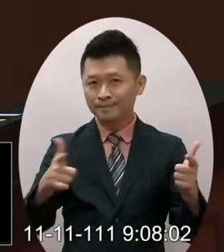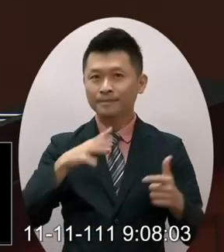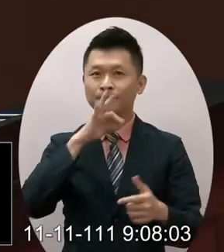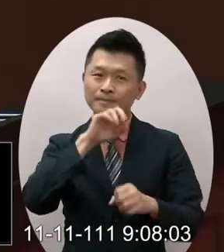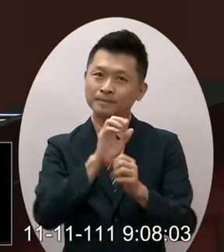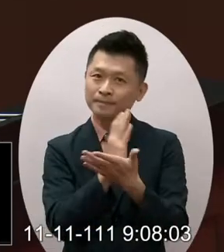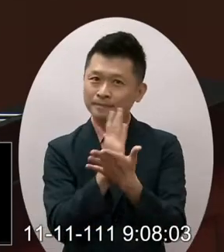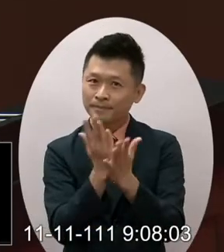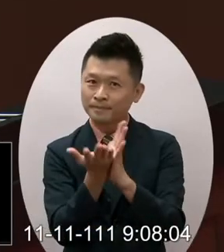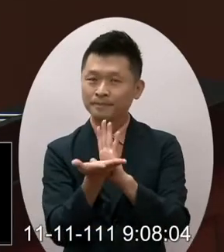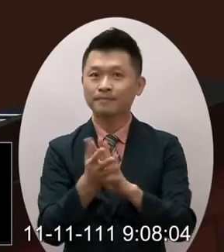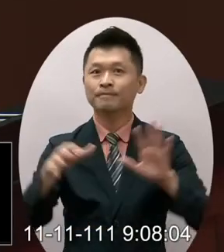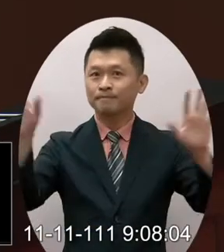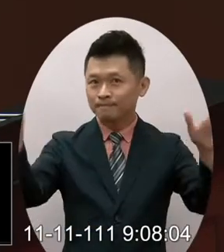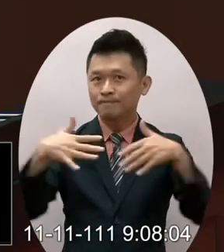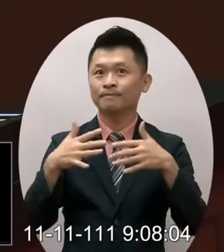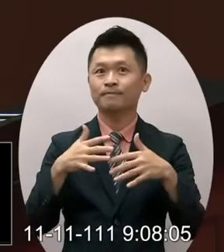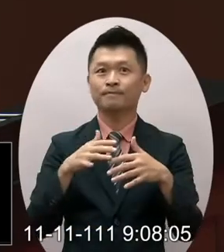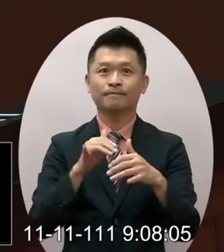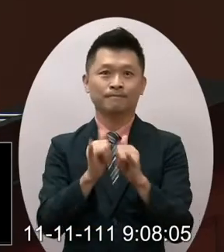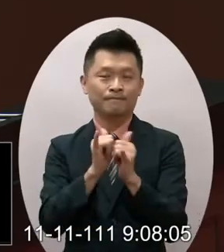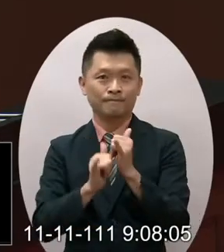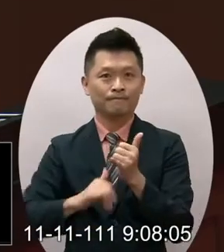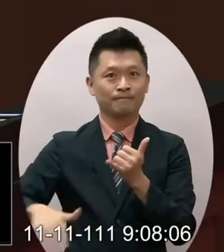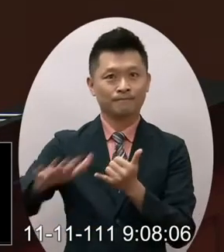代，共同召唤国民总意志，